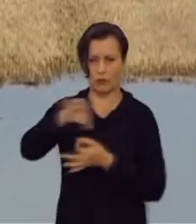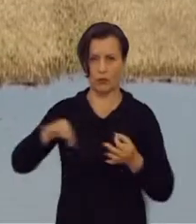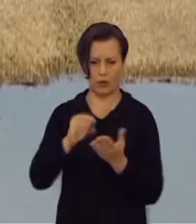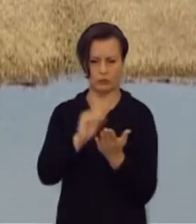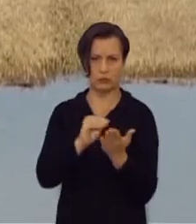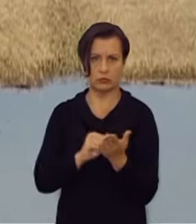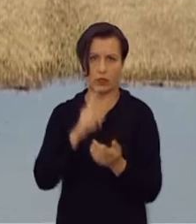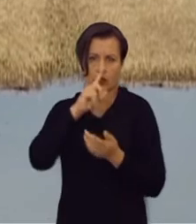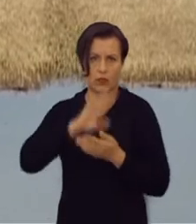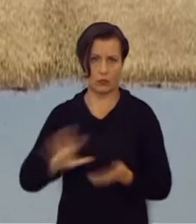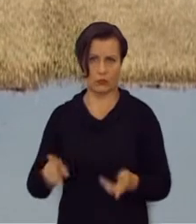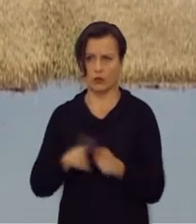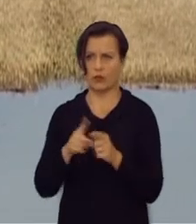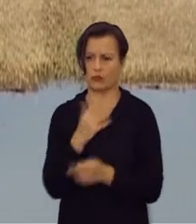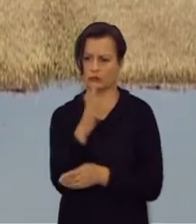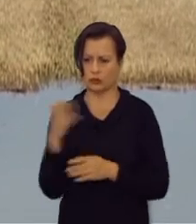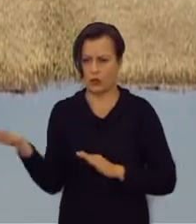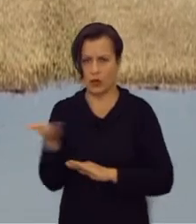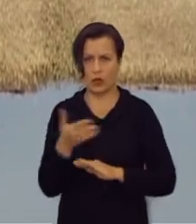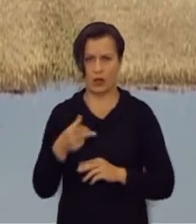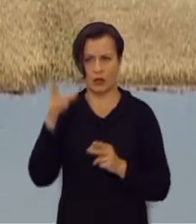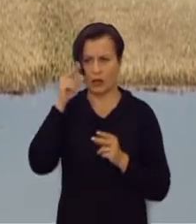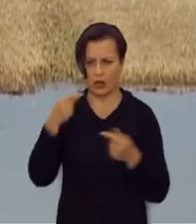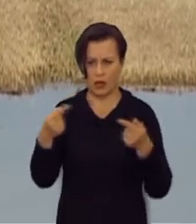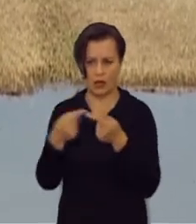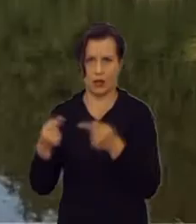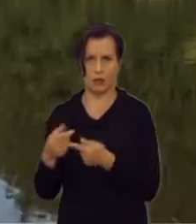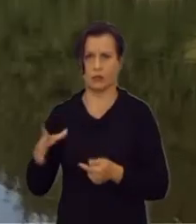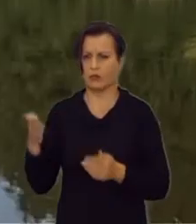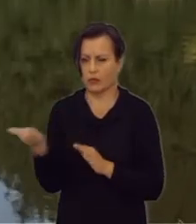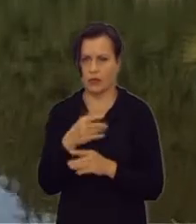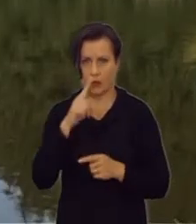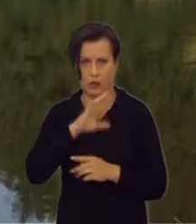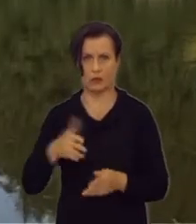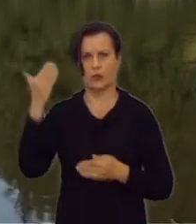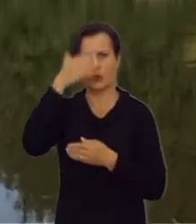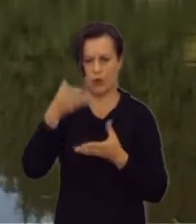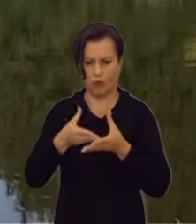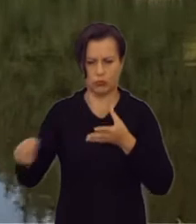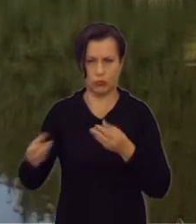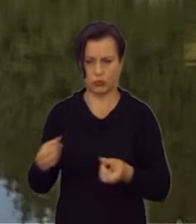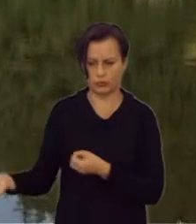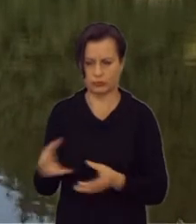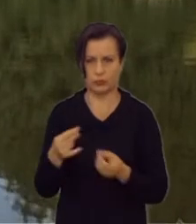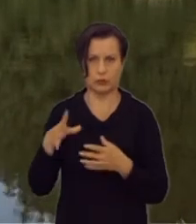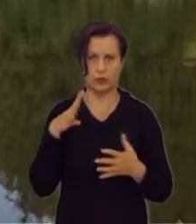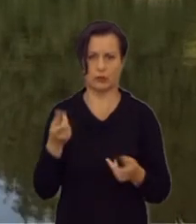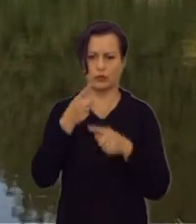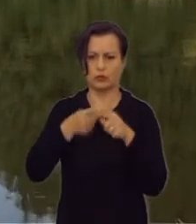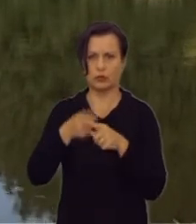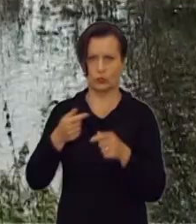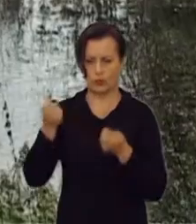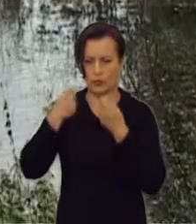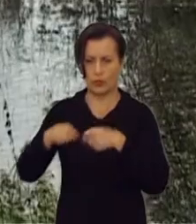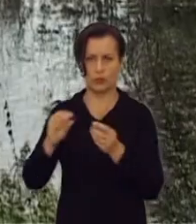investicinių projektų priežiūros rodiklių, nenušienaus nustatytais terminais pievų ir neapsės juodojo pūdymo, neįvykdys grūdų